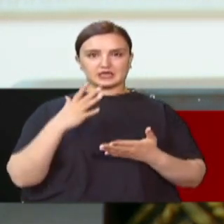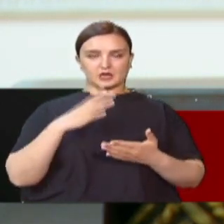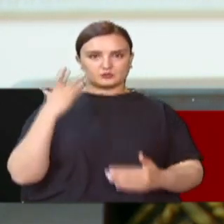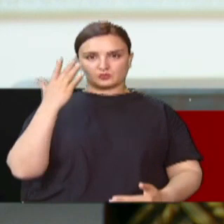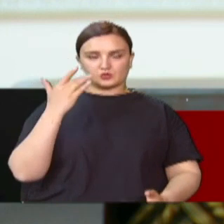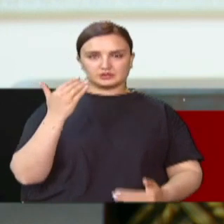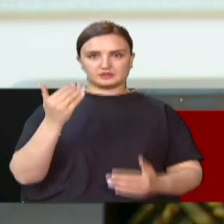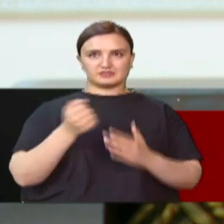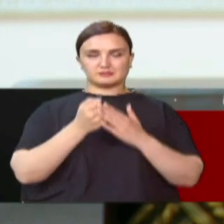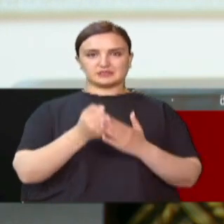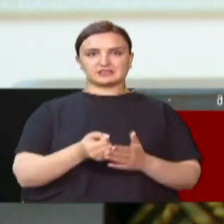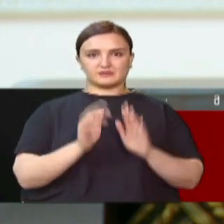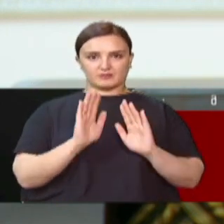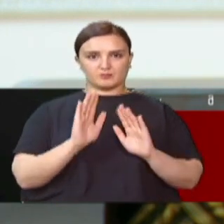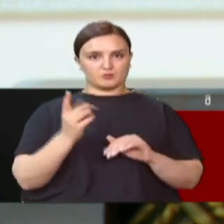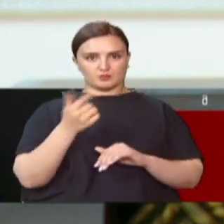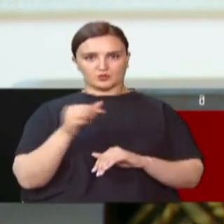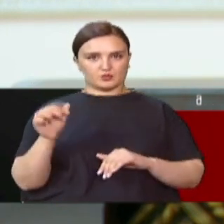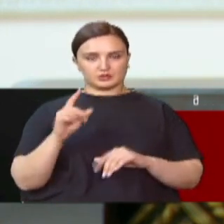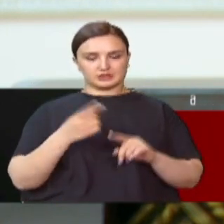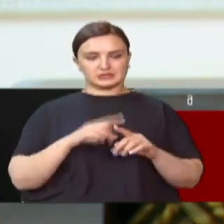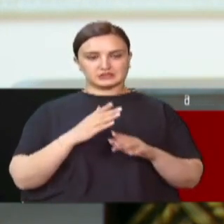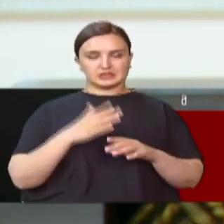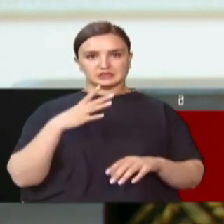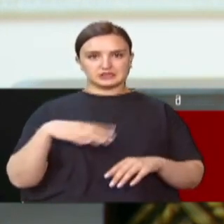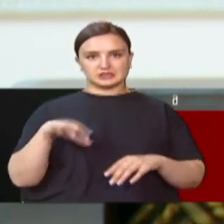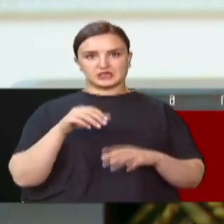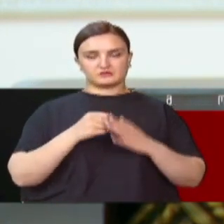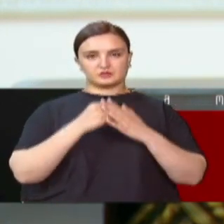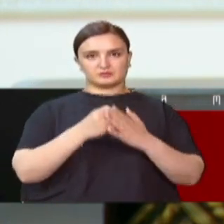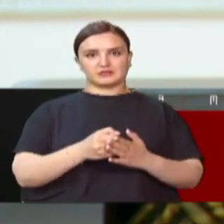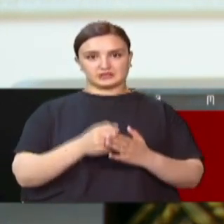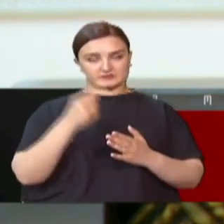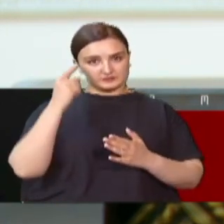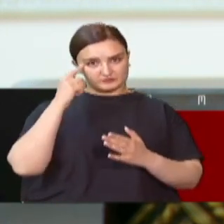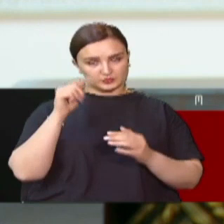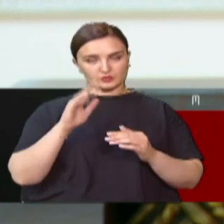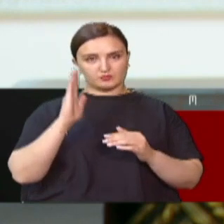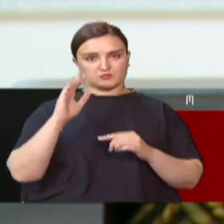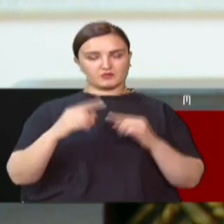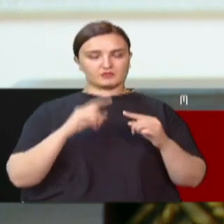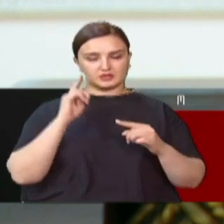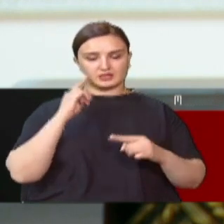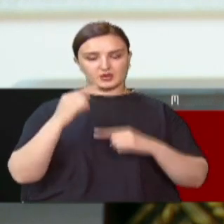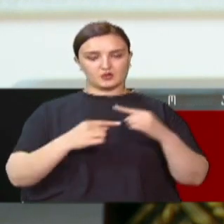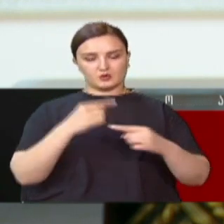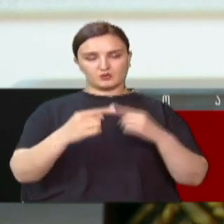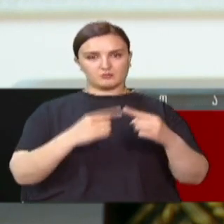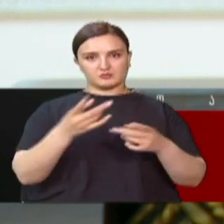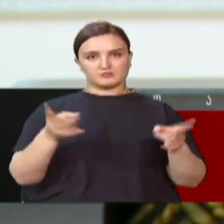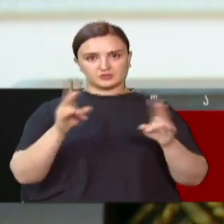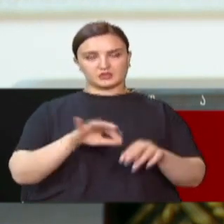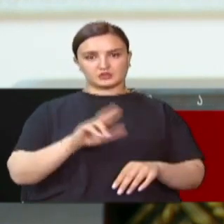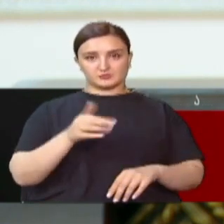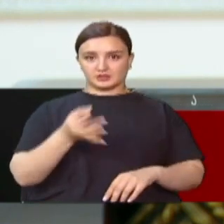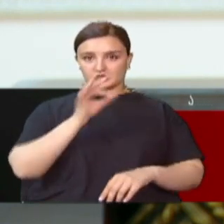ოცნების მონაპოვარი მხოლოდ. მე ვფიქრობ, ეს არის ჩვენი ქვეყნის მონაპოვარი რომელიც მომავალ თაობებს დარჩებათ და